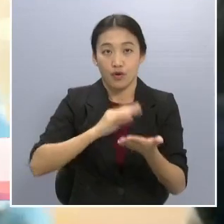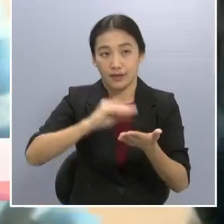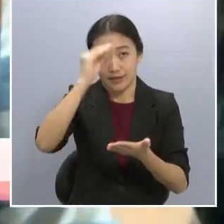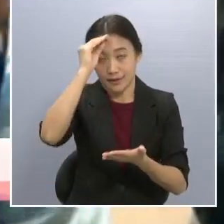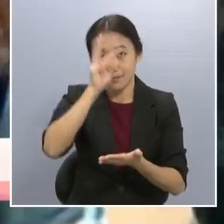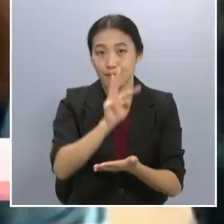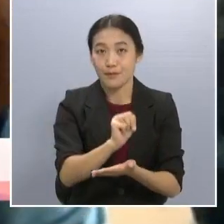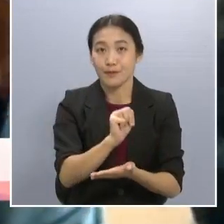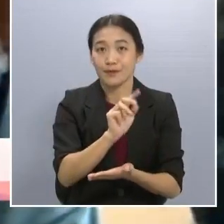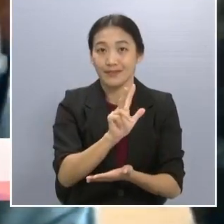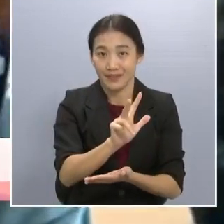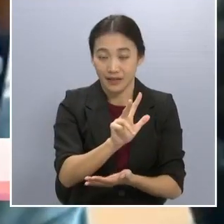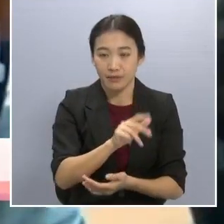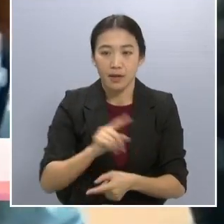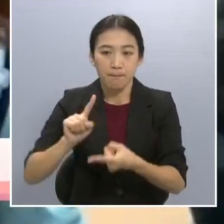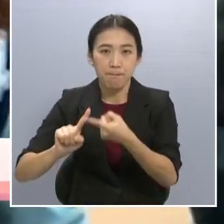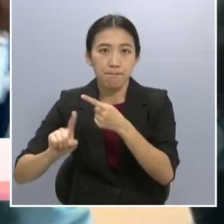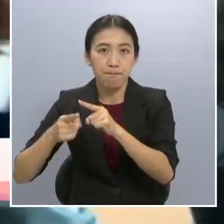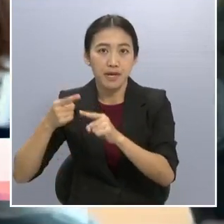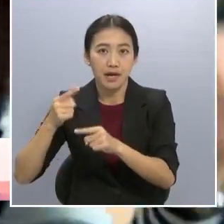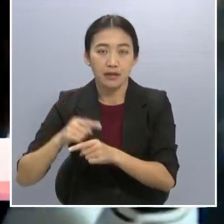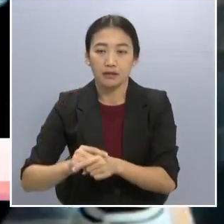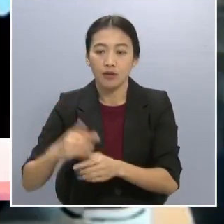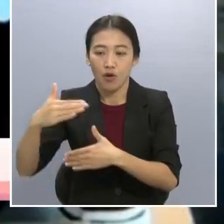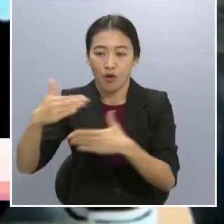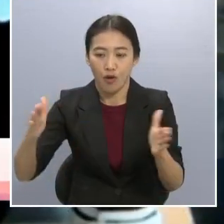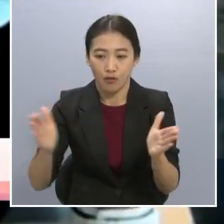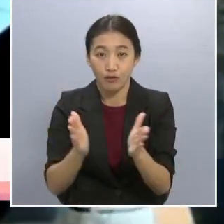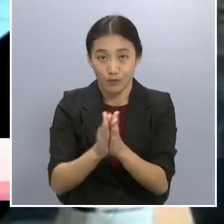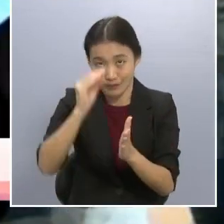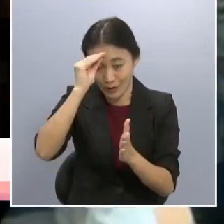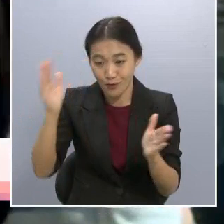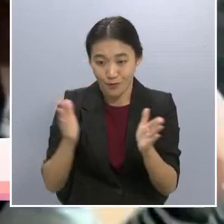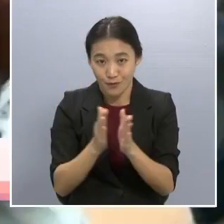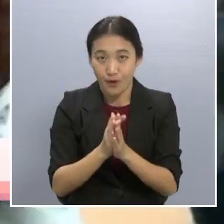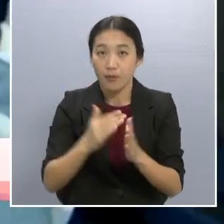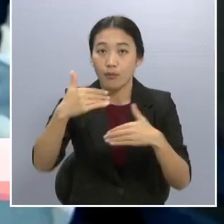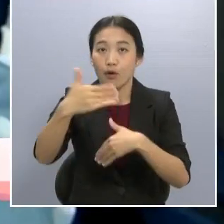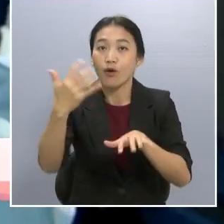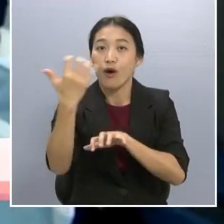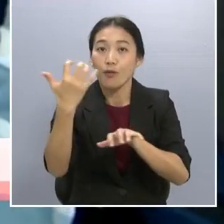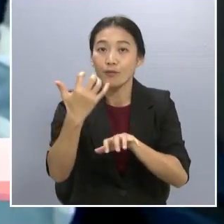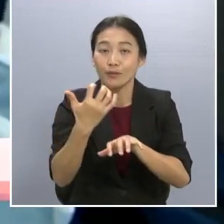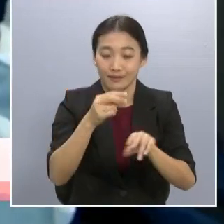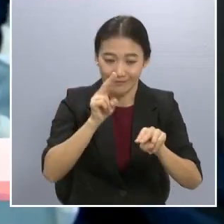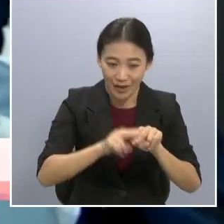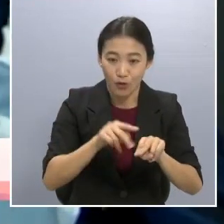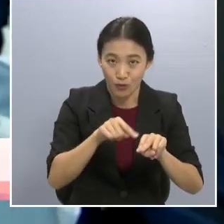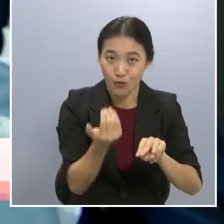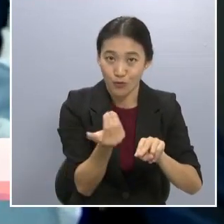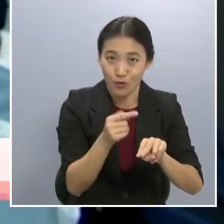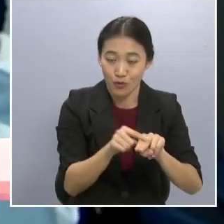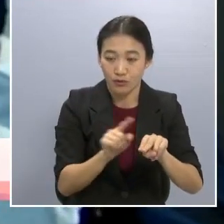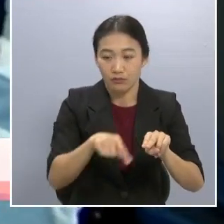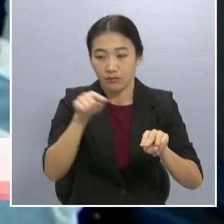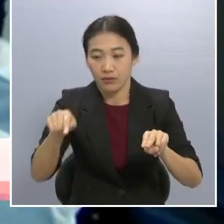บุรีไปถูกเพื่อนร่วมห้องนะฮะทำปืนลั่นใส่จนกระทั่งเสียชีวิตอยู่ในห้องคอมพิวเตอร์เหตุการณ์ดังกล่าวนะฮะเกิดขึ้นเมื่อวันที่